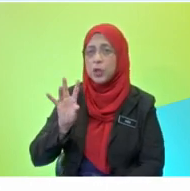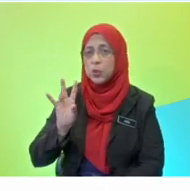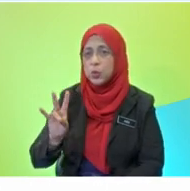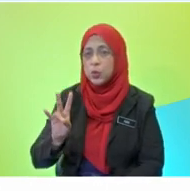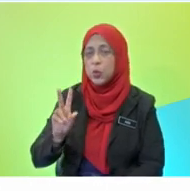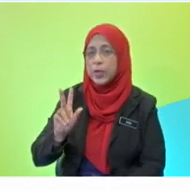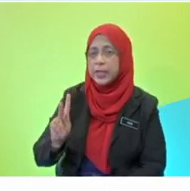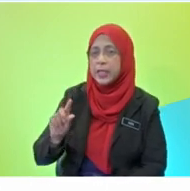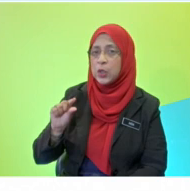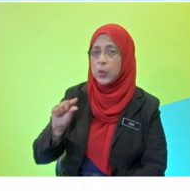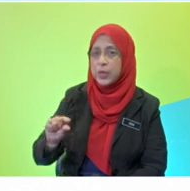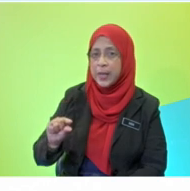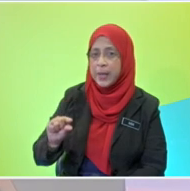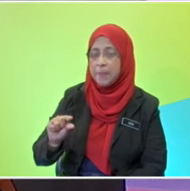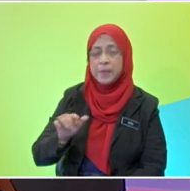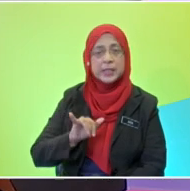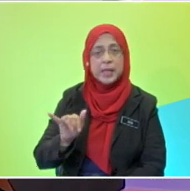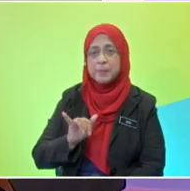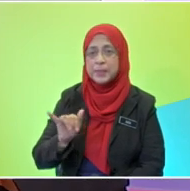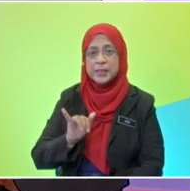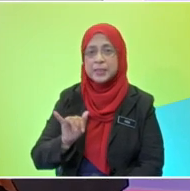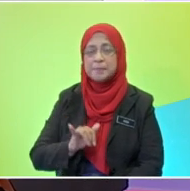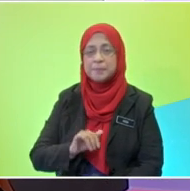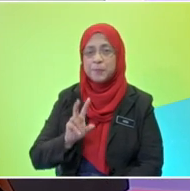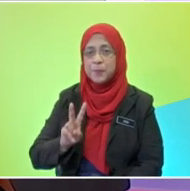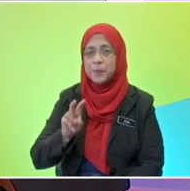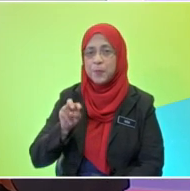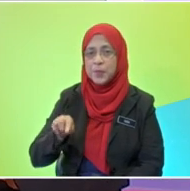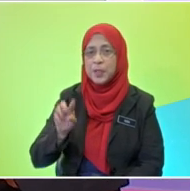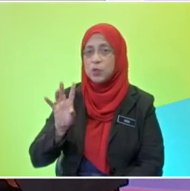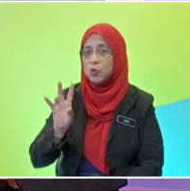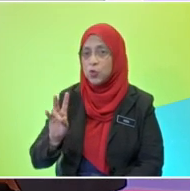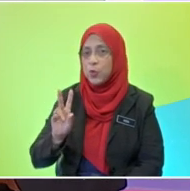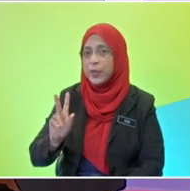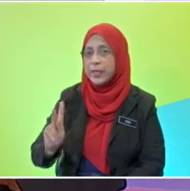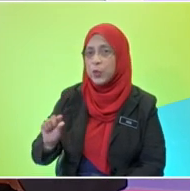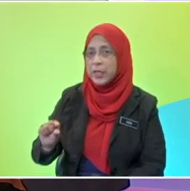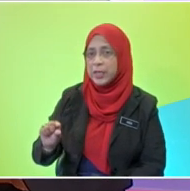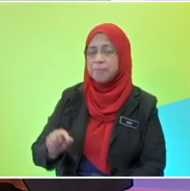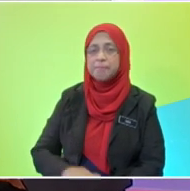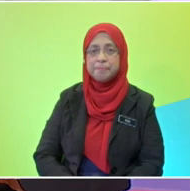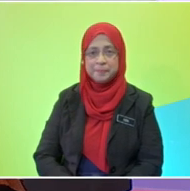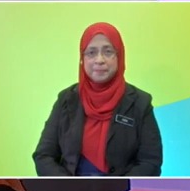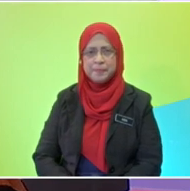oke itu zakat fitrah Oke sekarang kita tengok pula ya Oke kita tanya